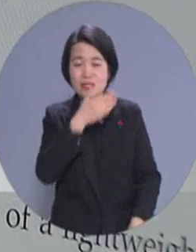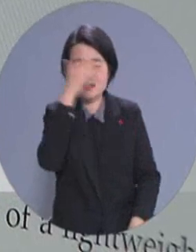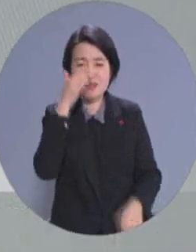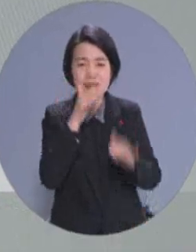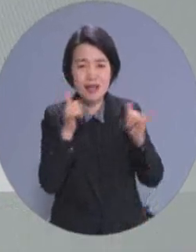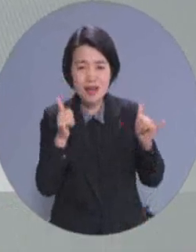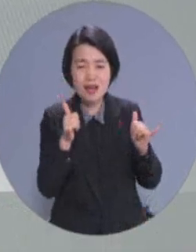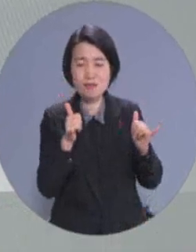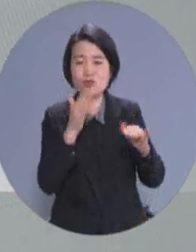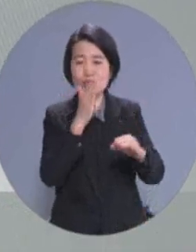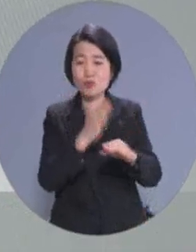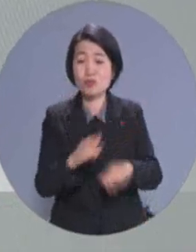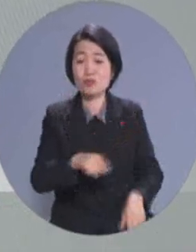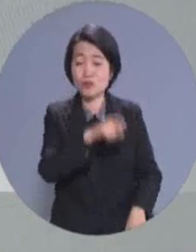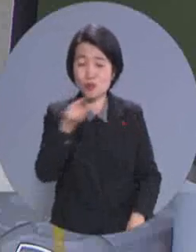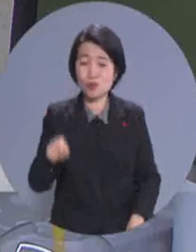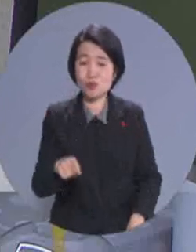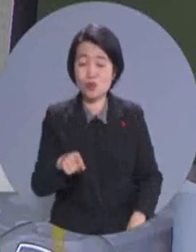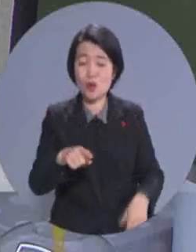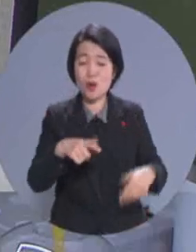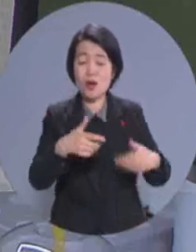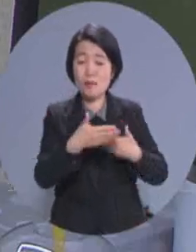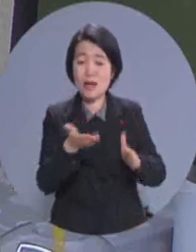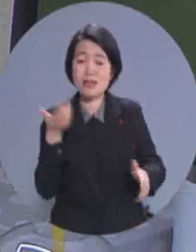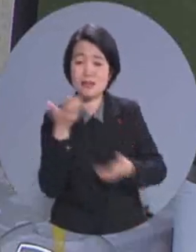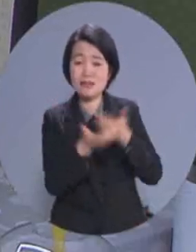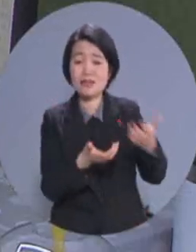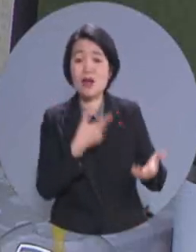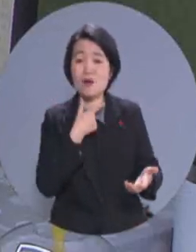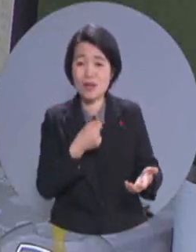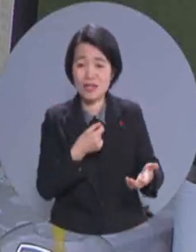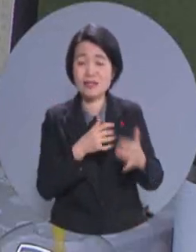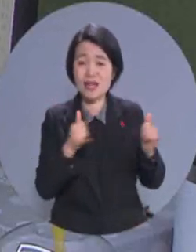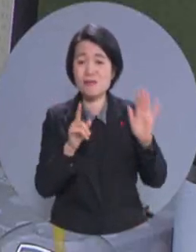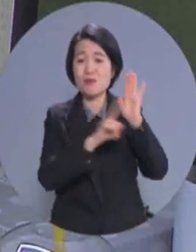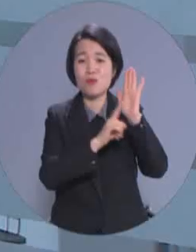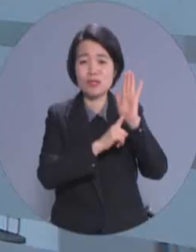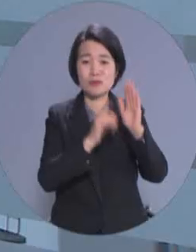사업가들을 대상으로 창업 연당의 입주 희망 기업을 모집합니다